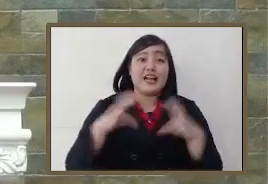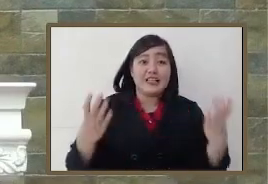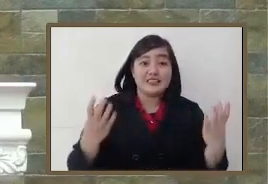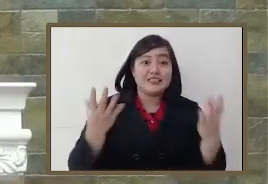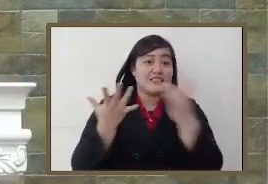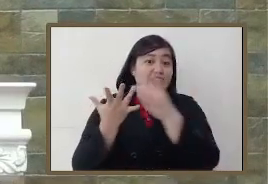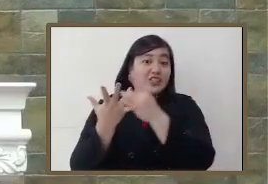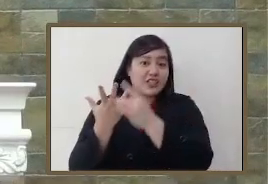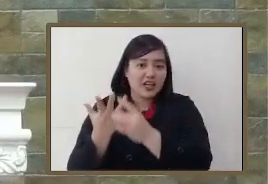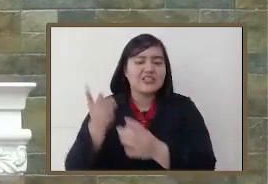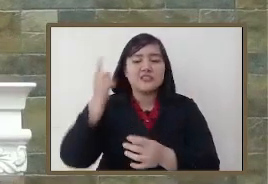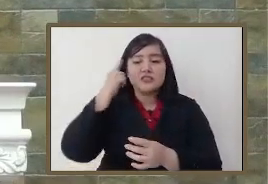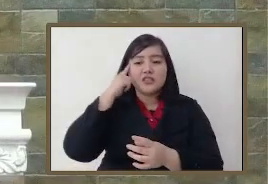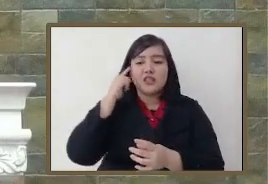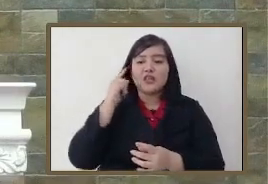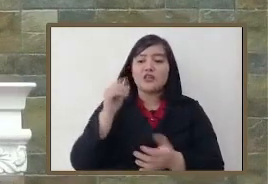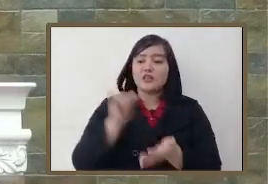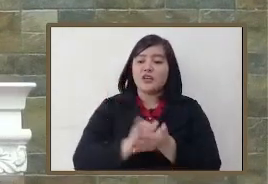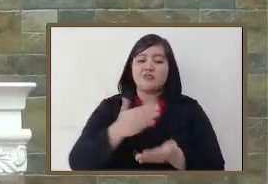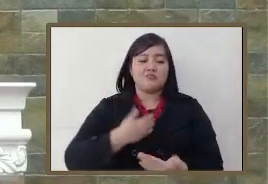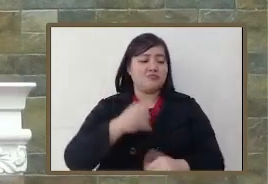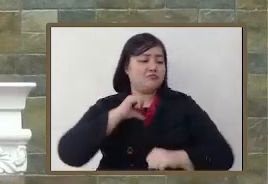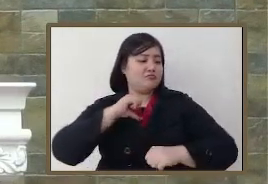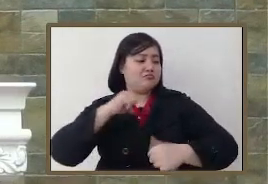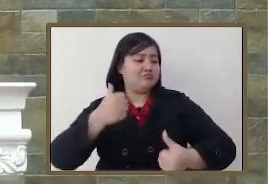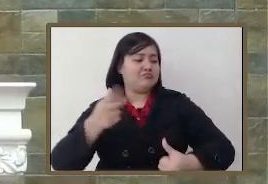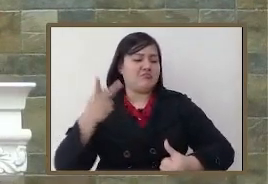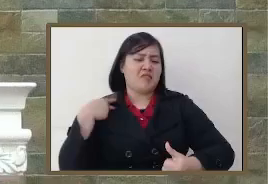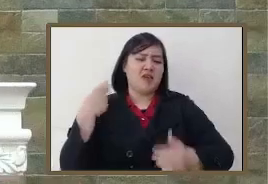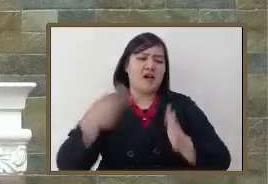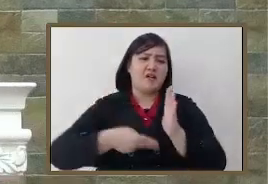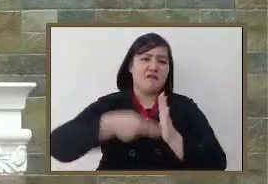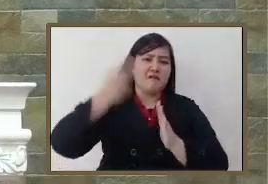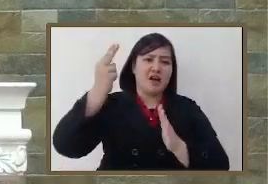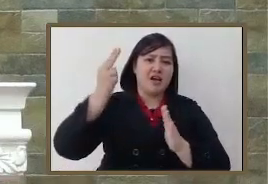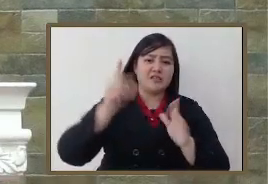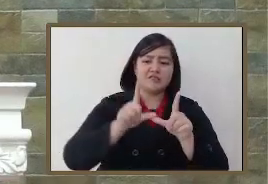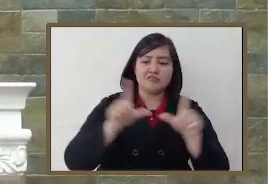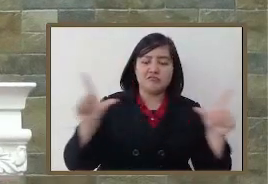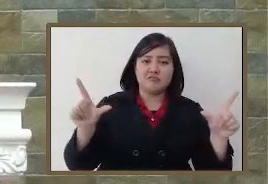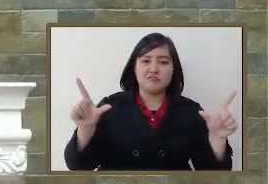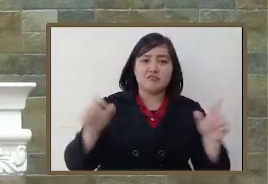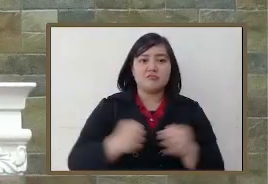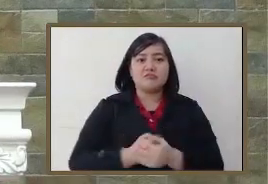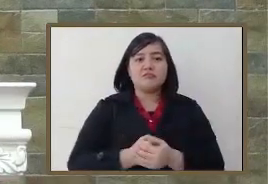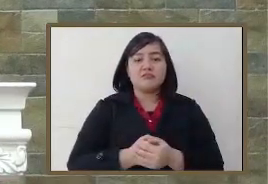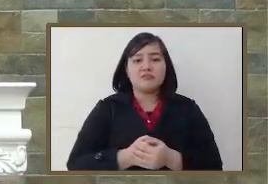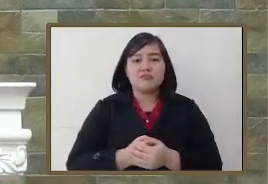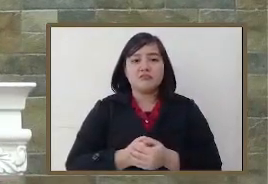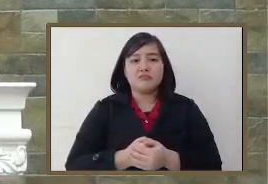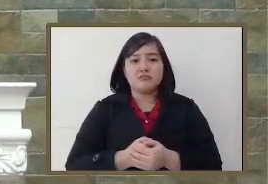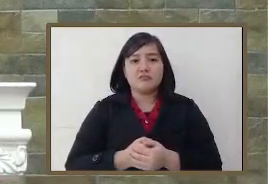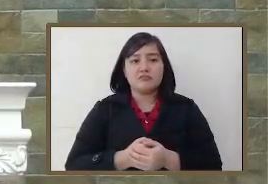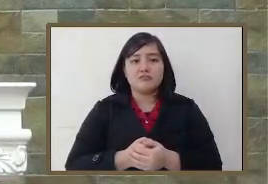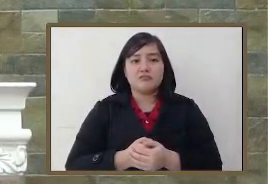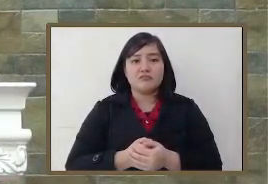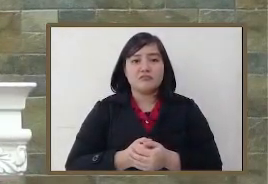way. Alam ko kung sino kayo. At alam ko kung may involvement kayo.